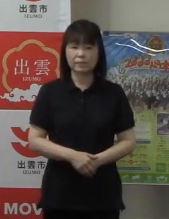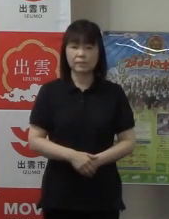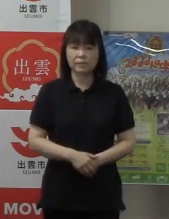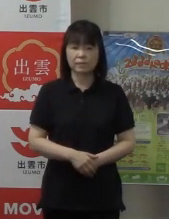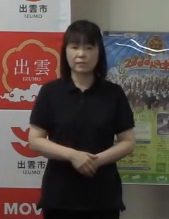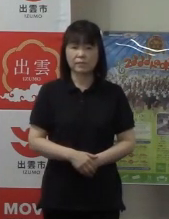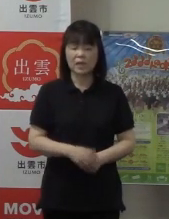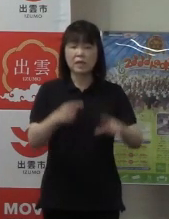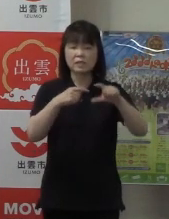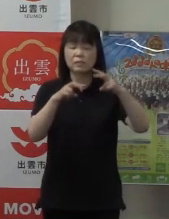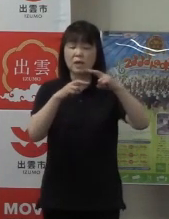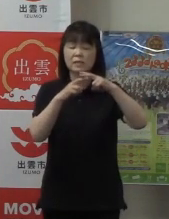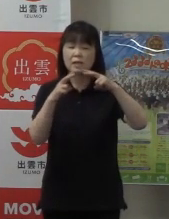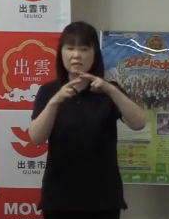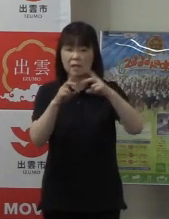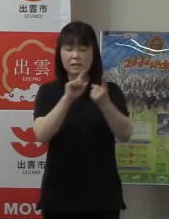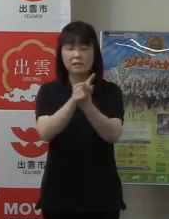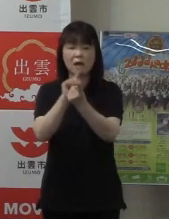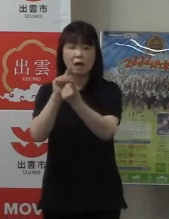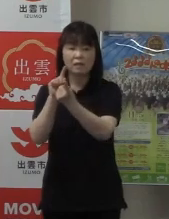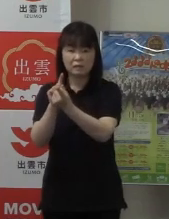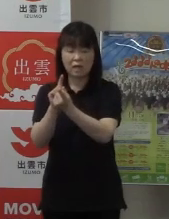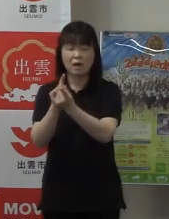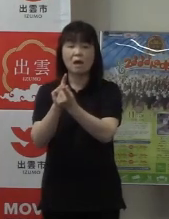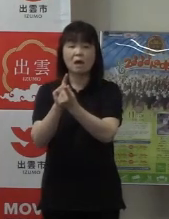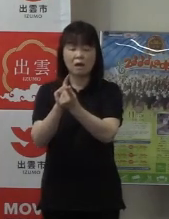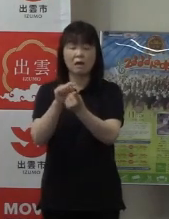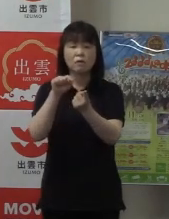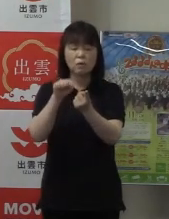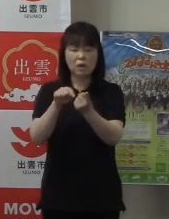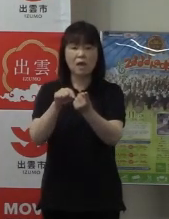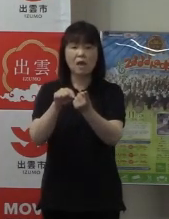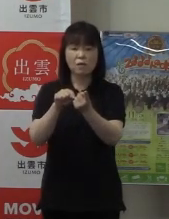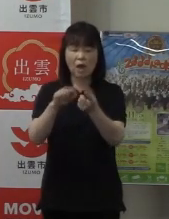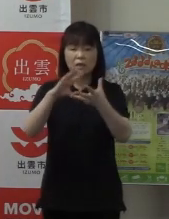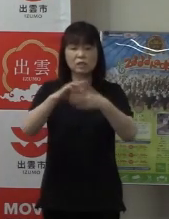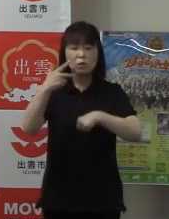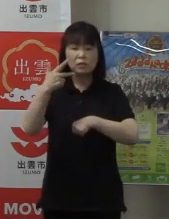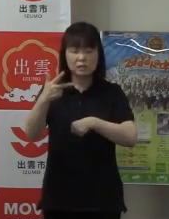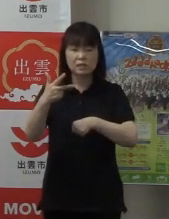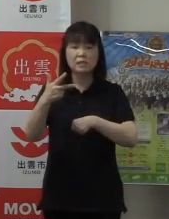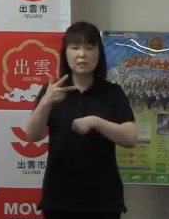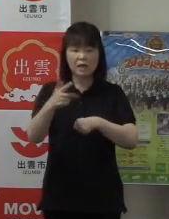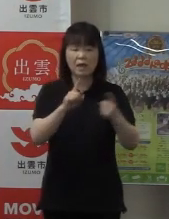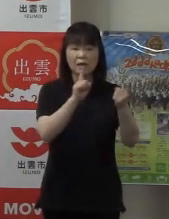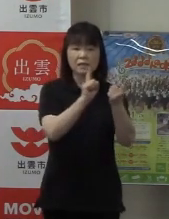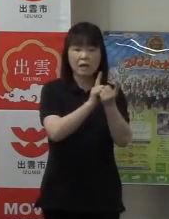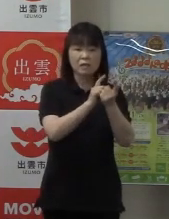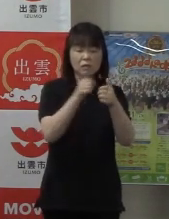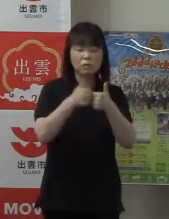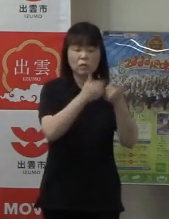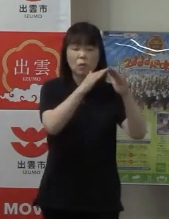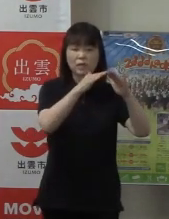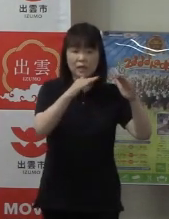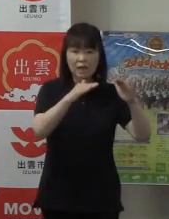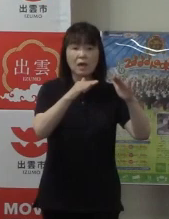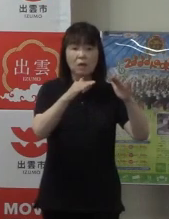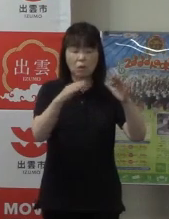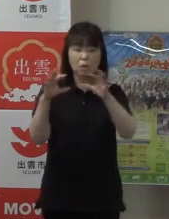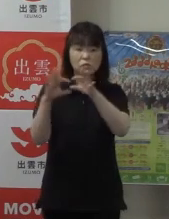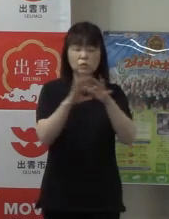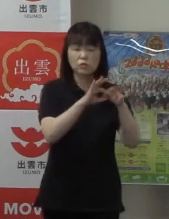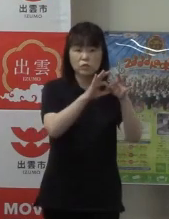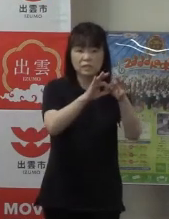千葉電車に対する沿線対策協議会を通じた支援ということで、島根県また松江市と一緒になって、支援を